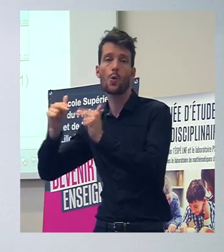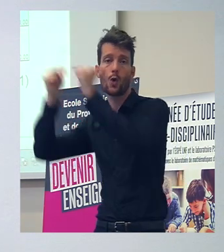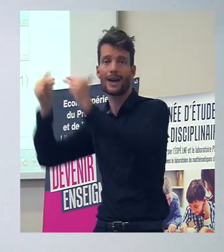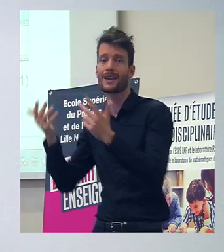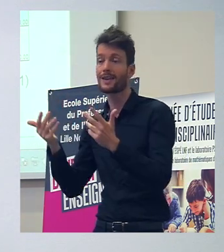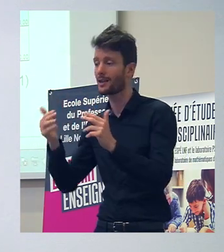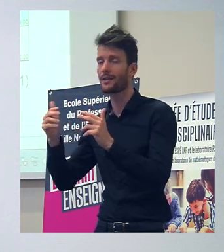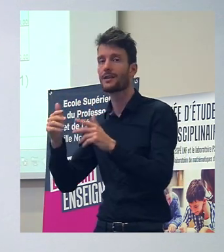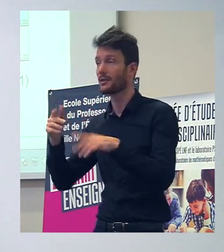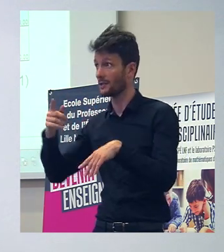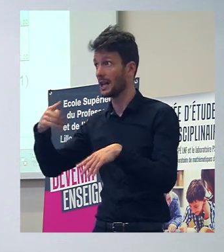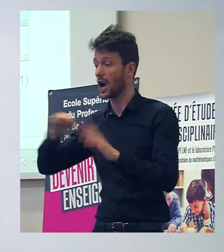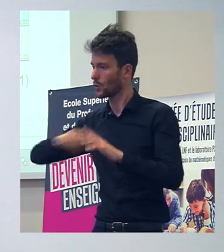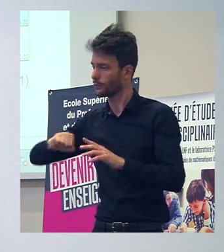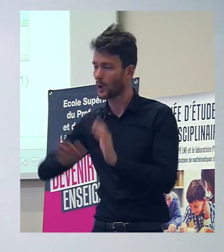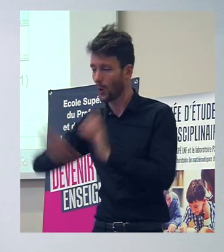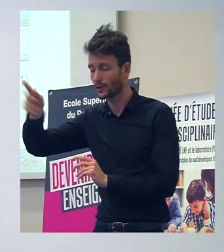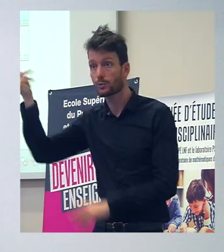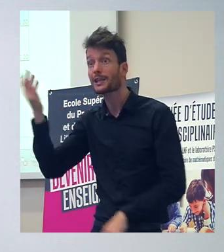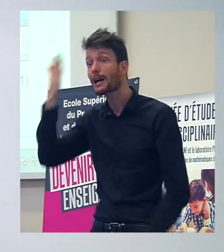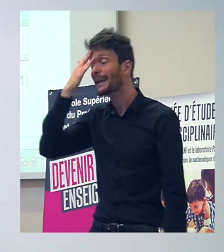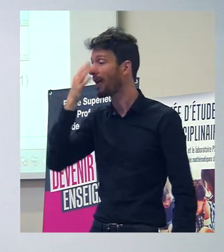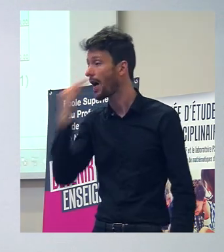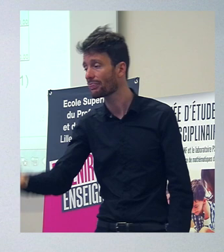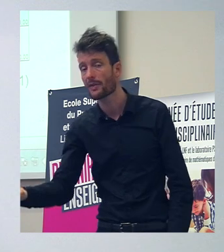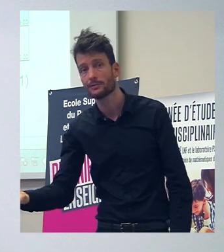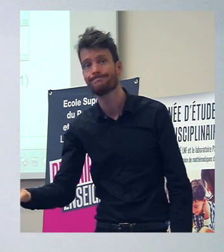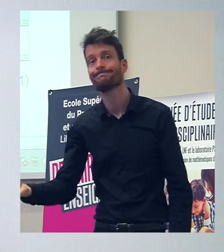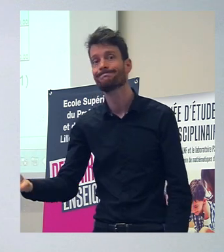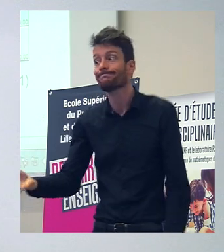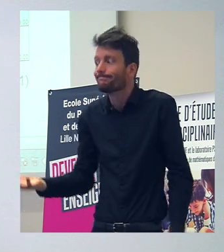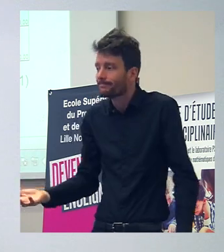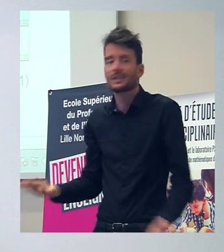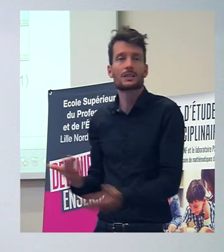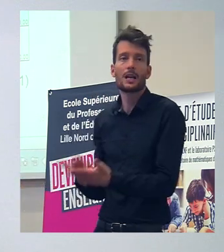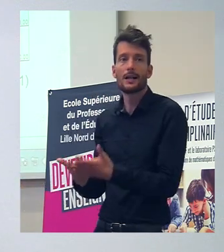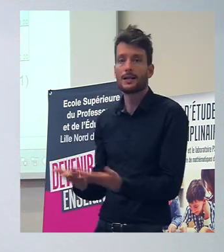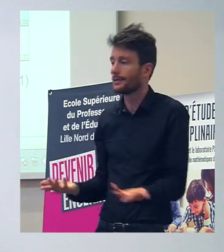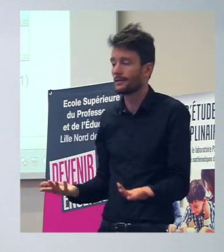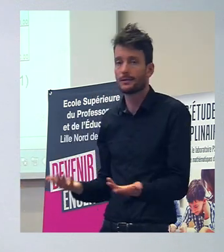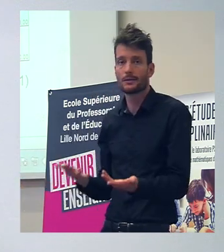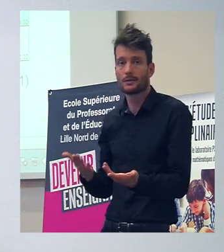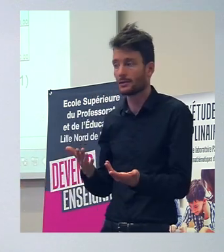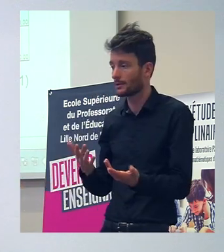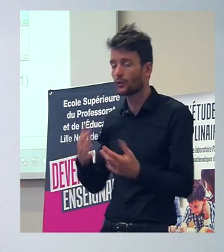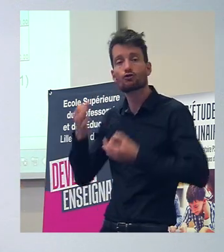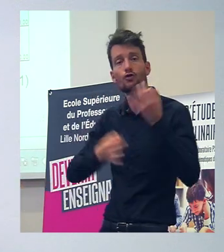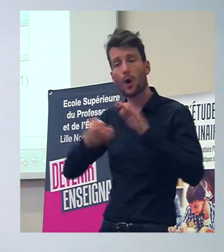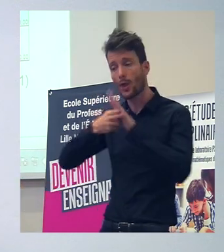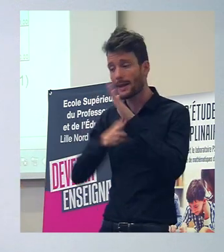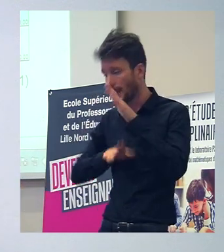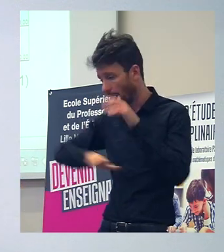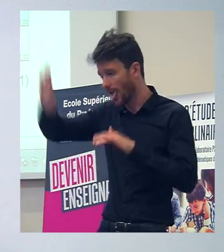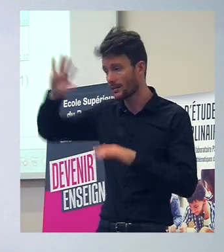est accélérée. Et si on la loupe, eh bien, en fait, on loupe tout simplement cette croissance du jugement normatif, ce